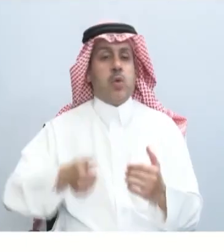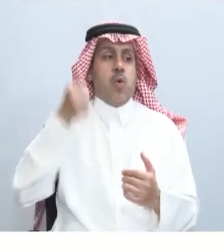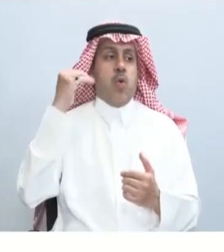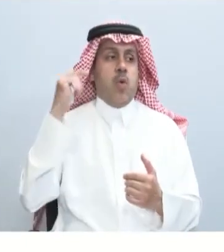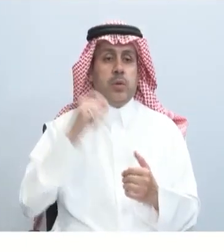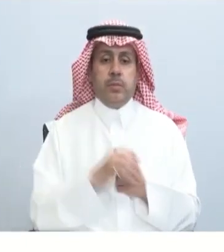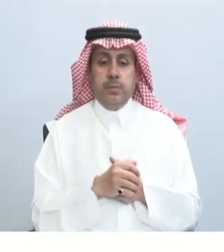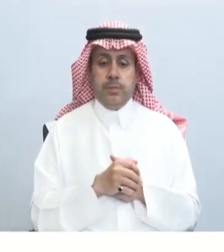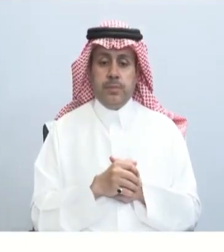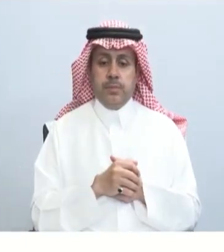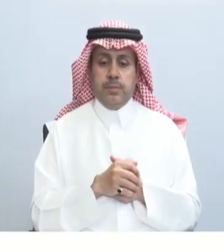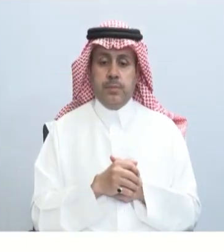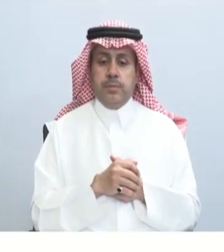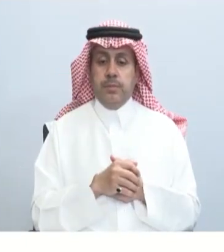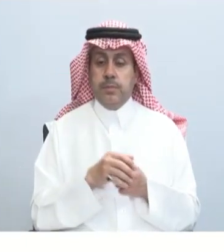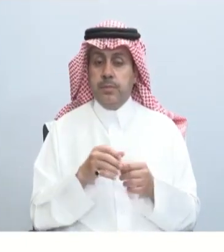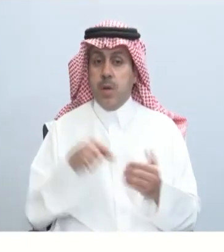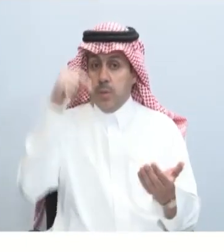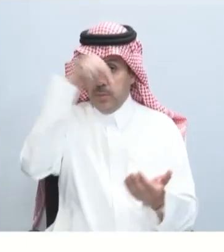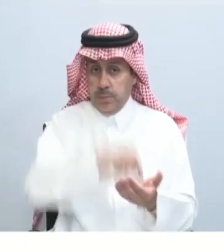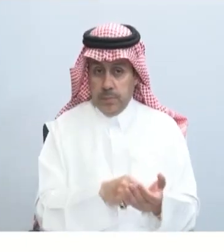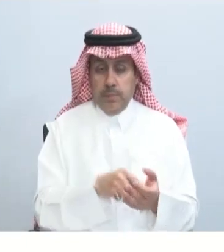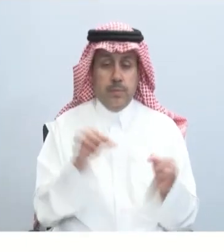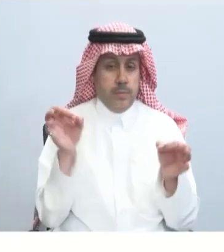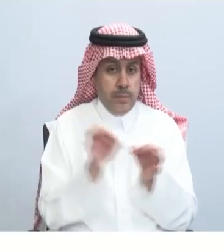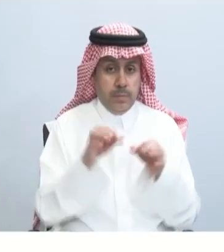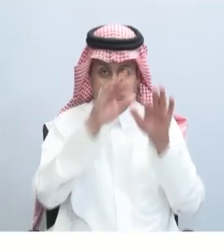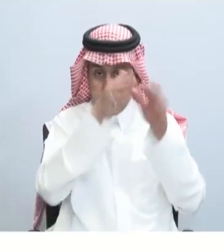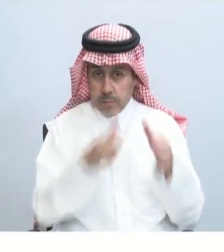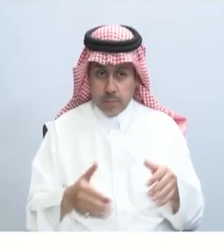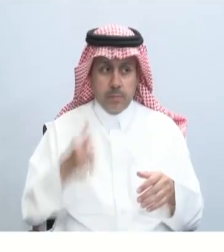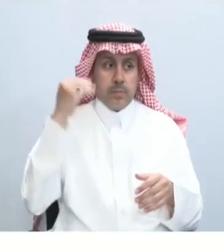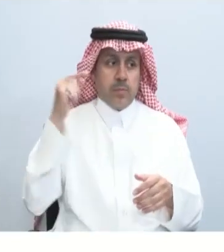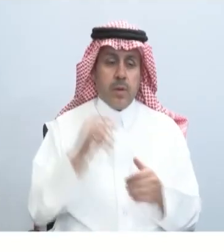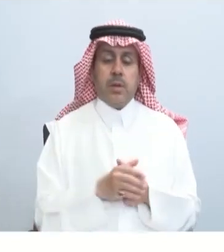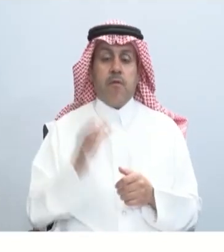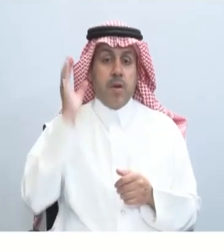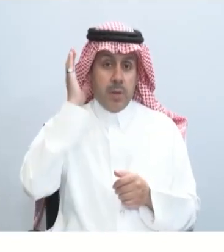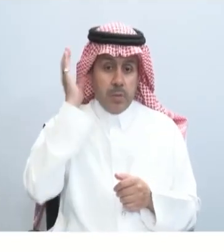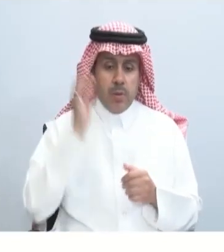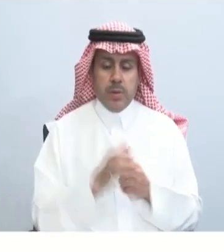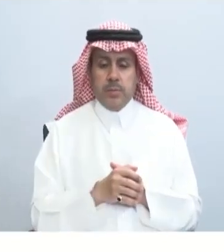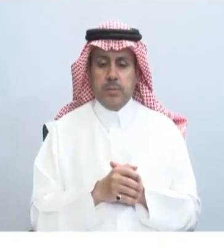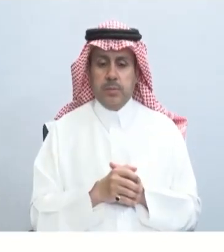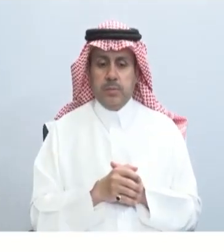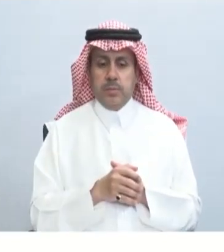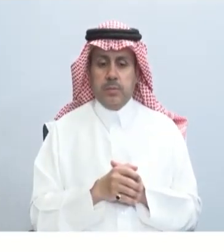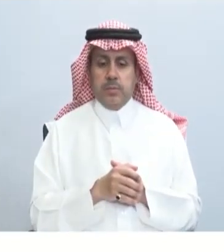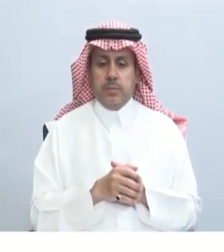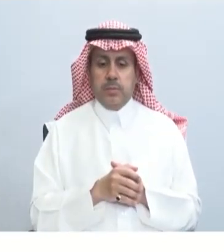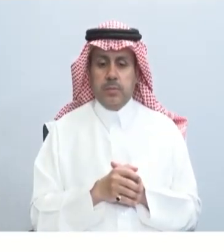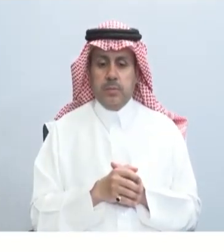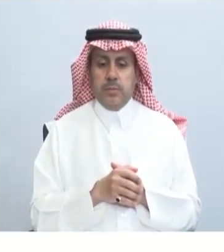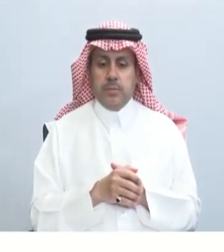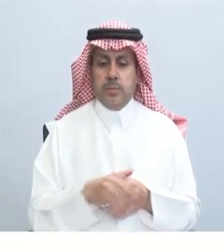احد احسنتم وقعت عند جبل احد في المدينه المنوره اين